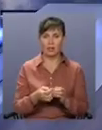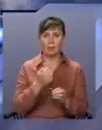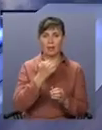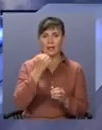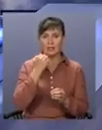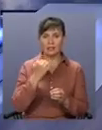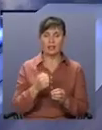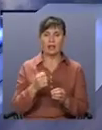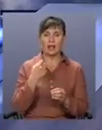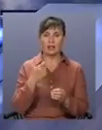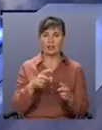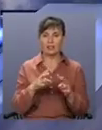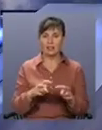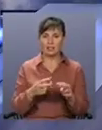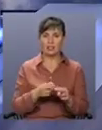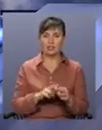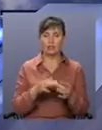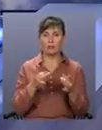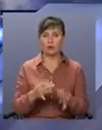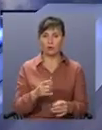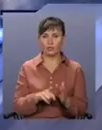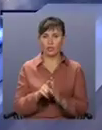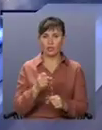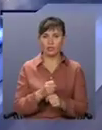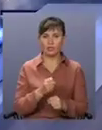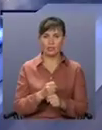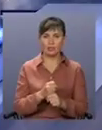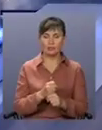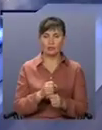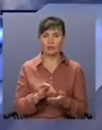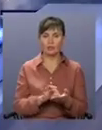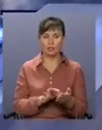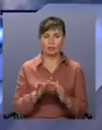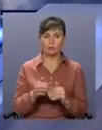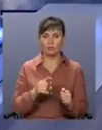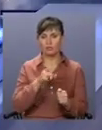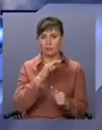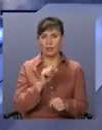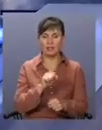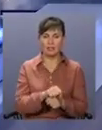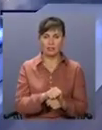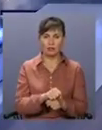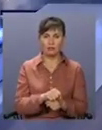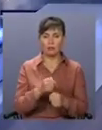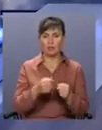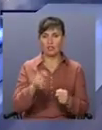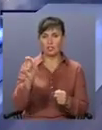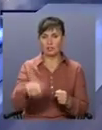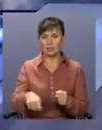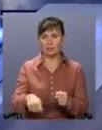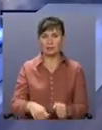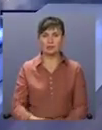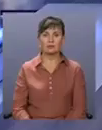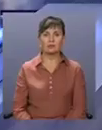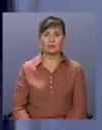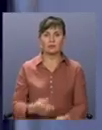Благодаря алкотестерам, то есть стало это гораздо проще сделать сразу по ходу, в момент остановки транспортного средства.